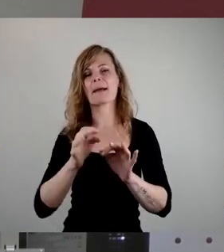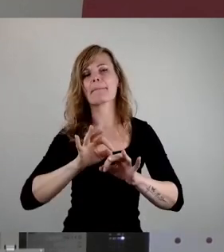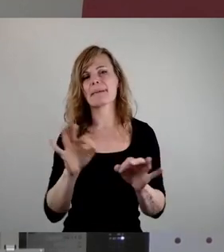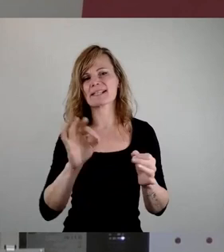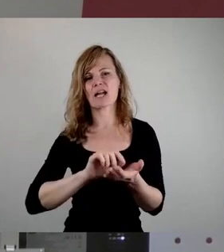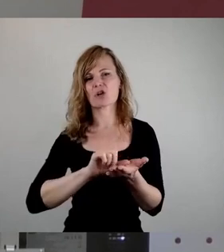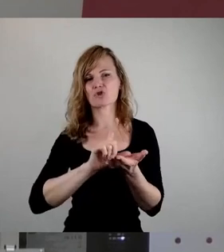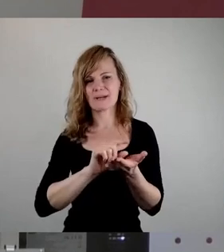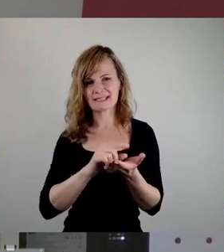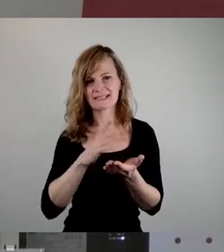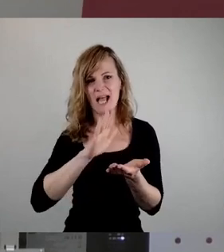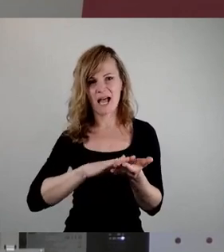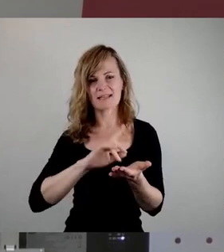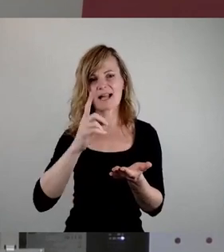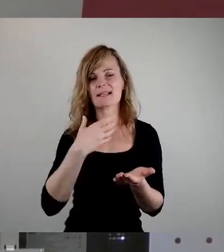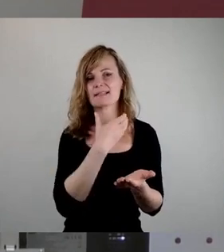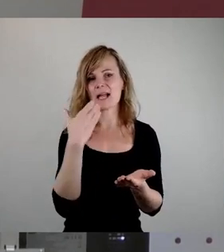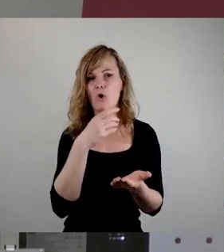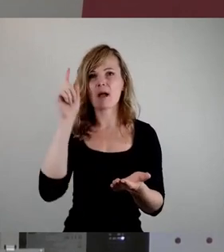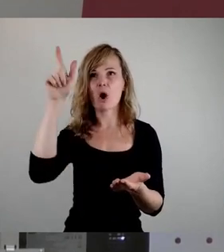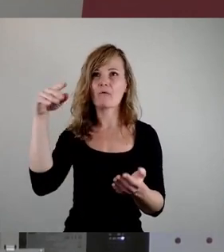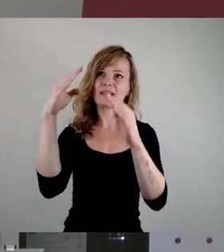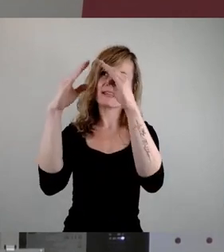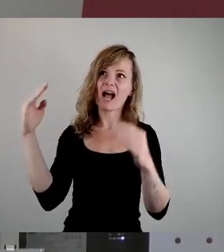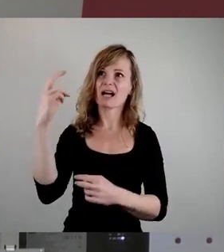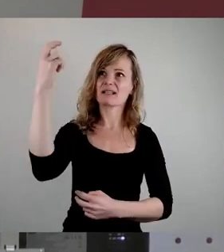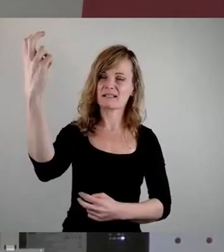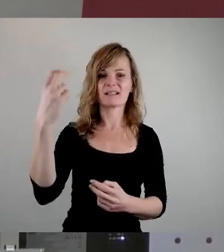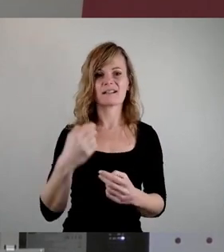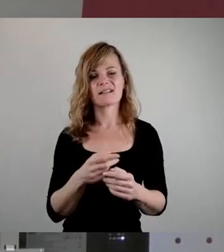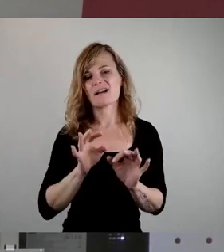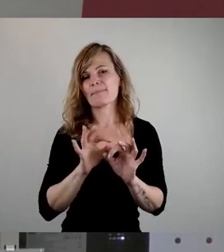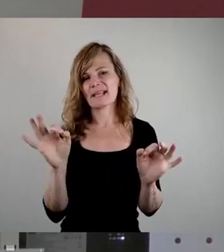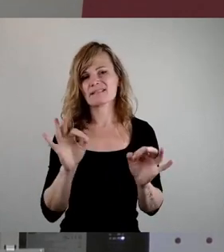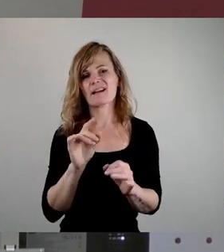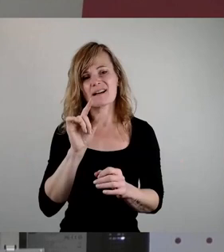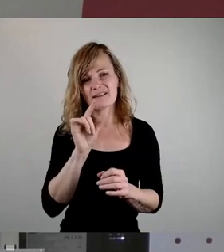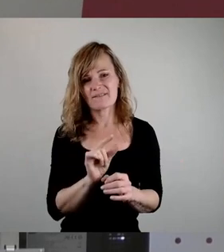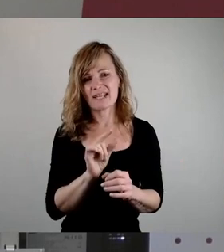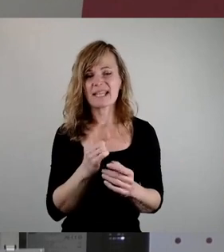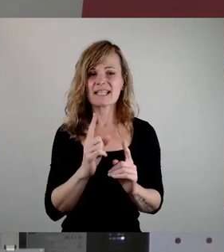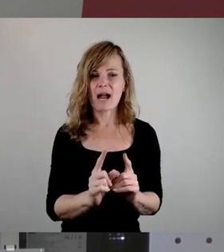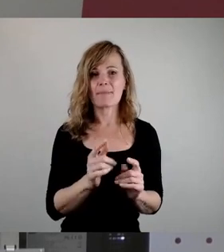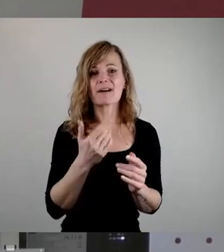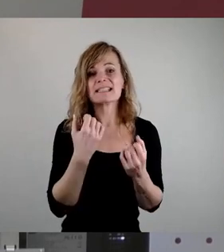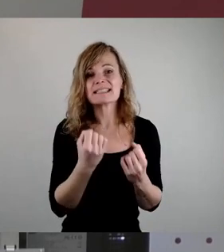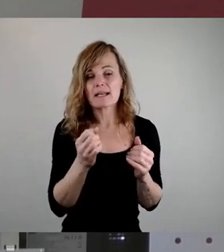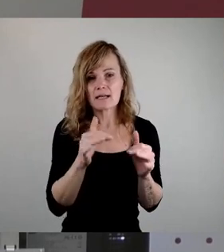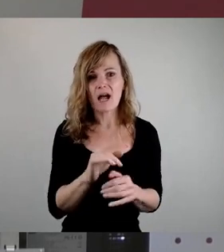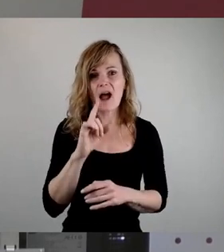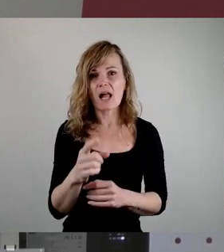Taube auf dem Dach. Und so würde ich tatsächlich unseren Ersetzungsantrag hier an dieser Stelle auch begründen wollen. Denn wir sprechen